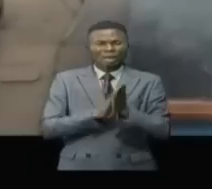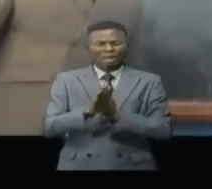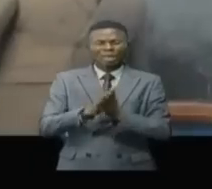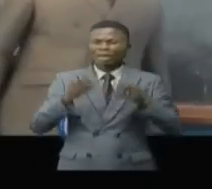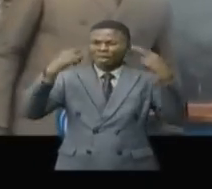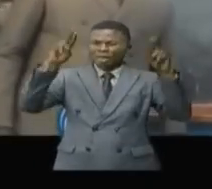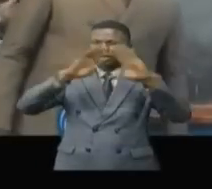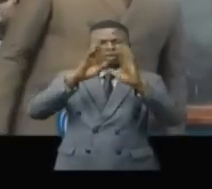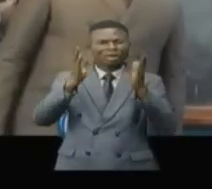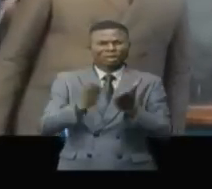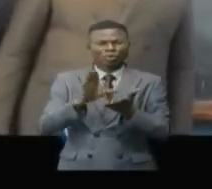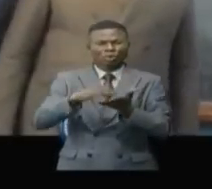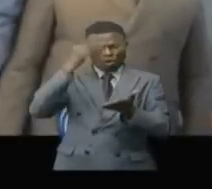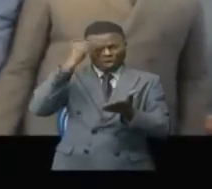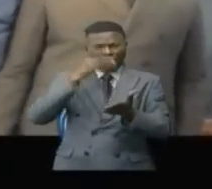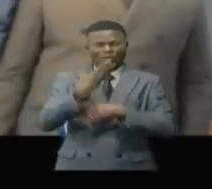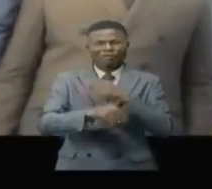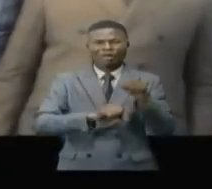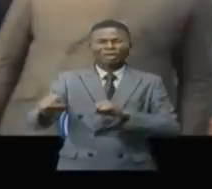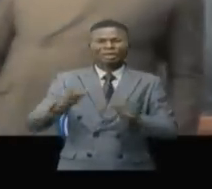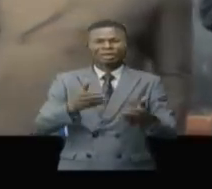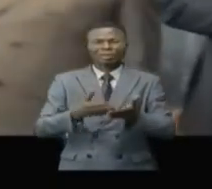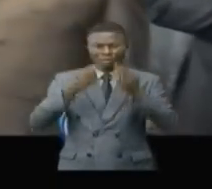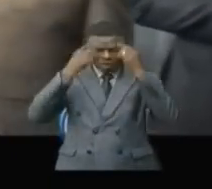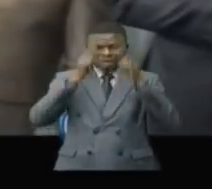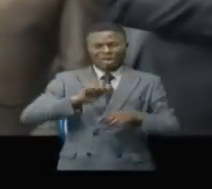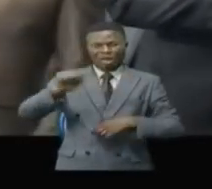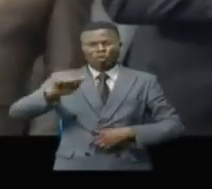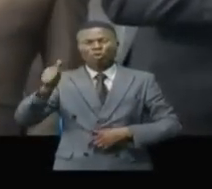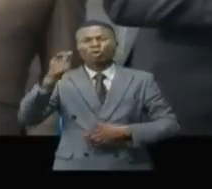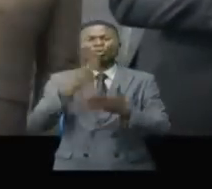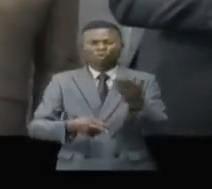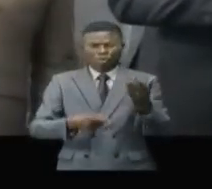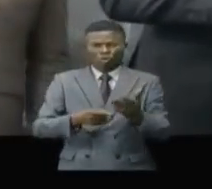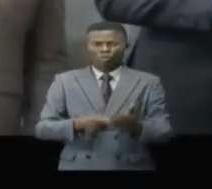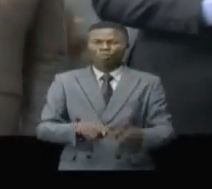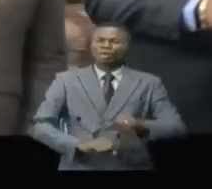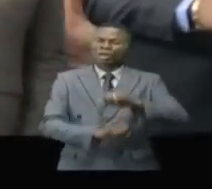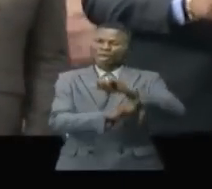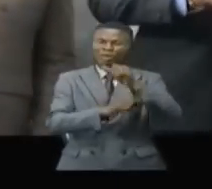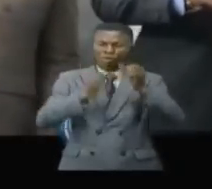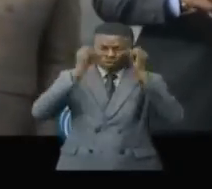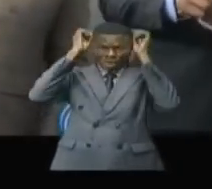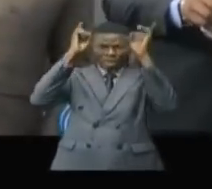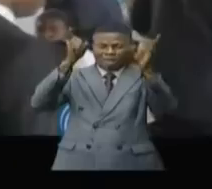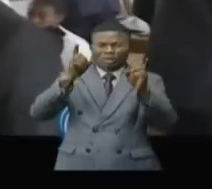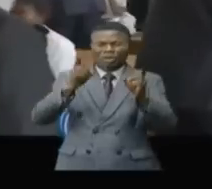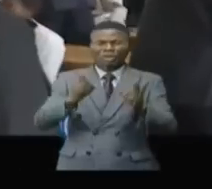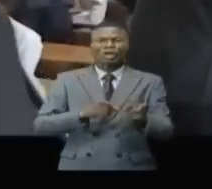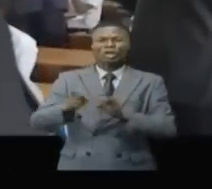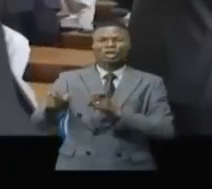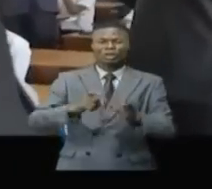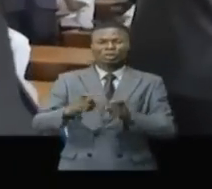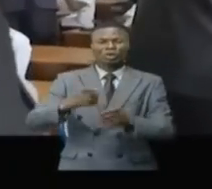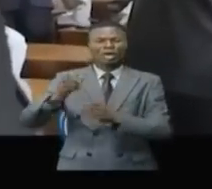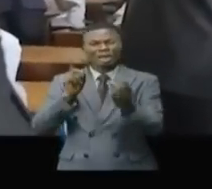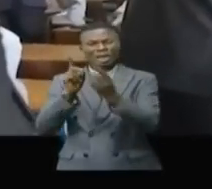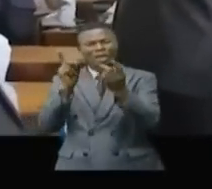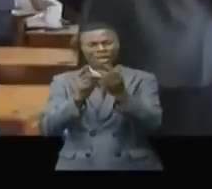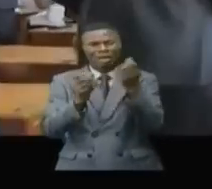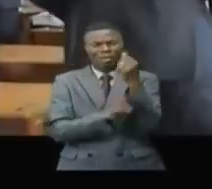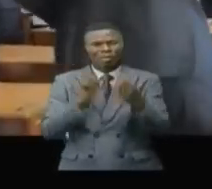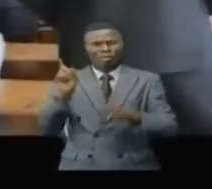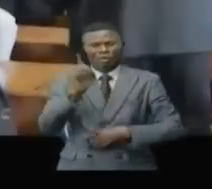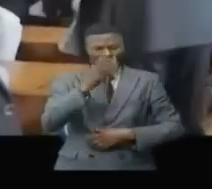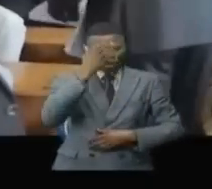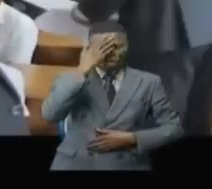aux participants avant de dire sa détermination à assurer au système éducatif une gestion de proximité qui permet de palper